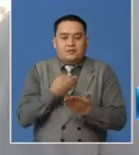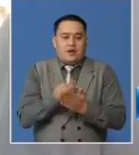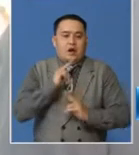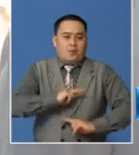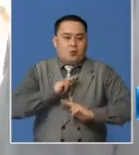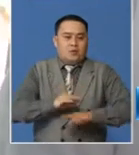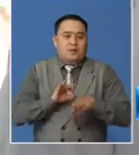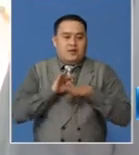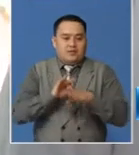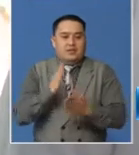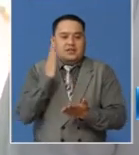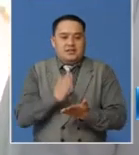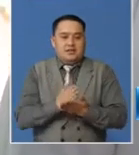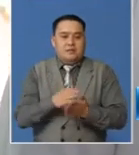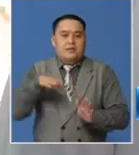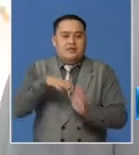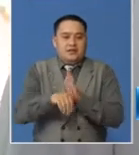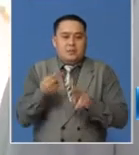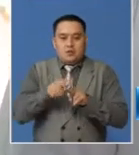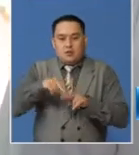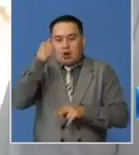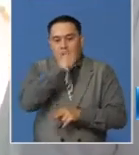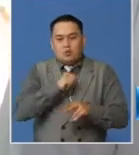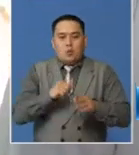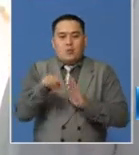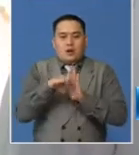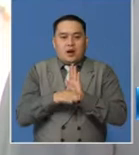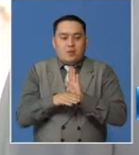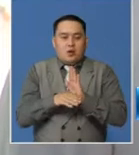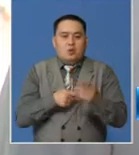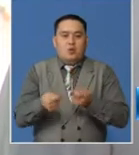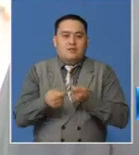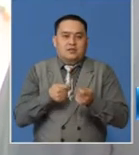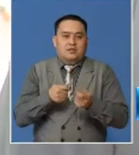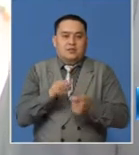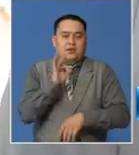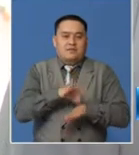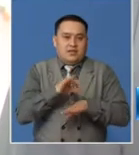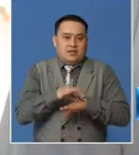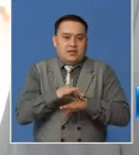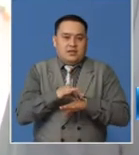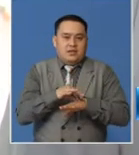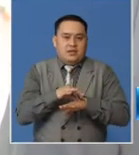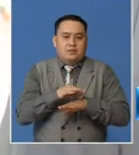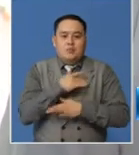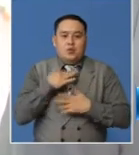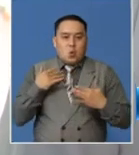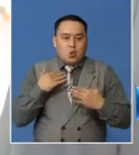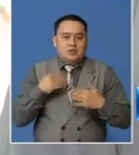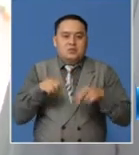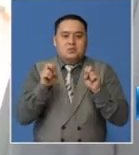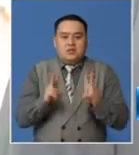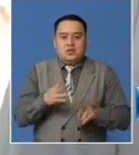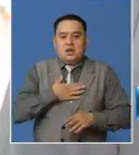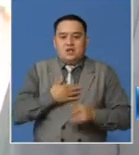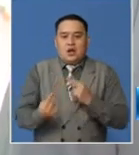работа идет. В этом году мы внедряем программу ПУС. Это ПУС, это управляемое заболевание. Многие специалисты